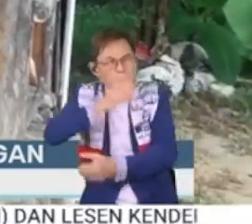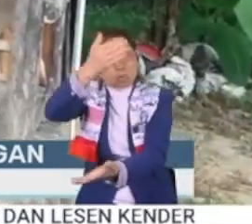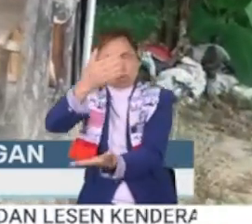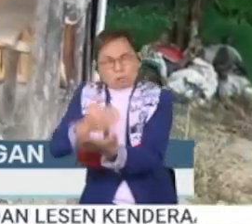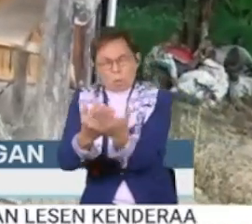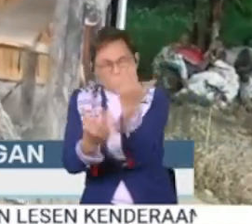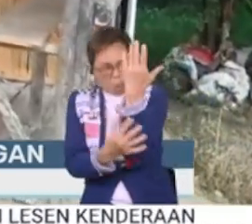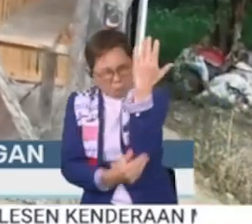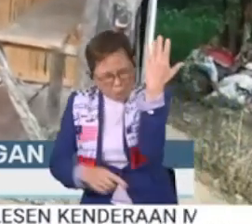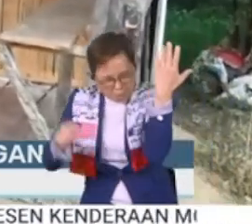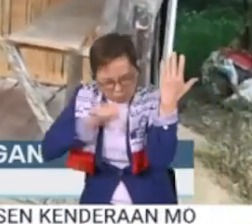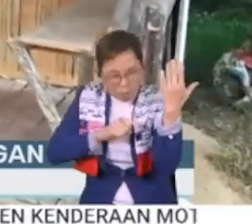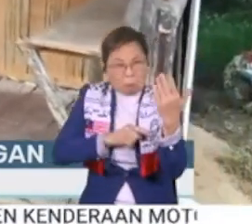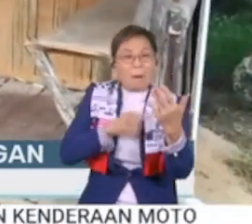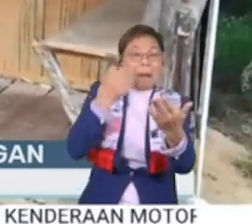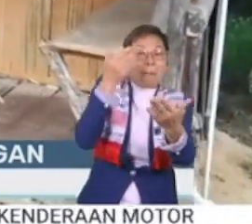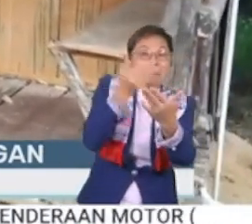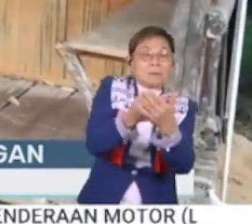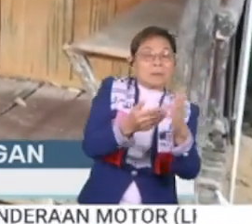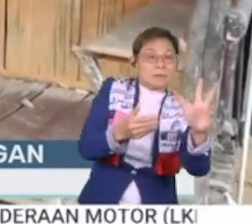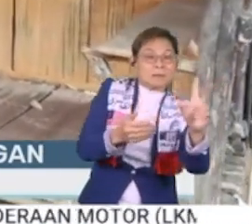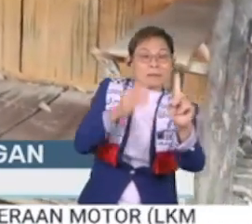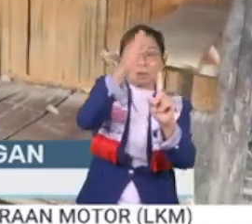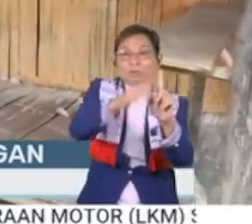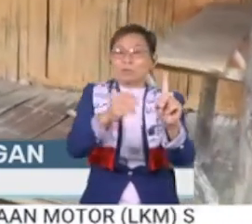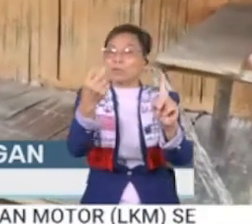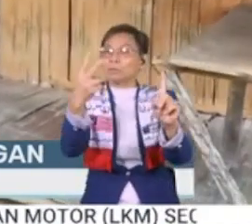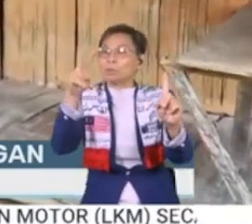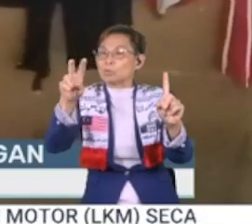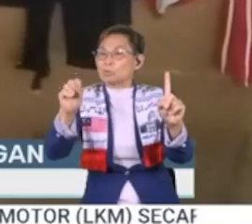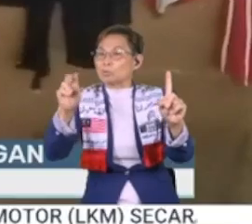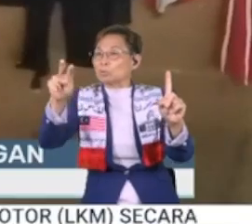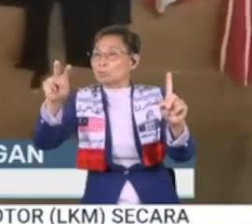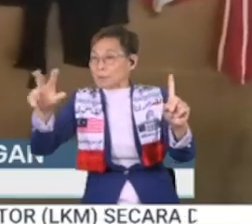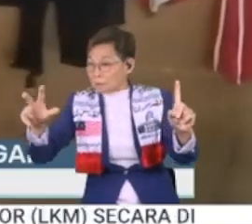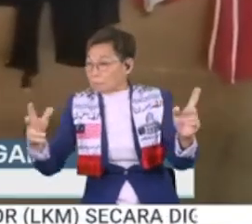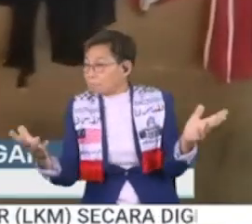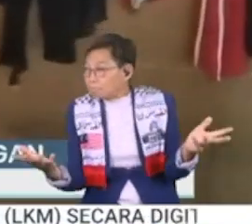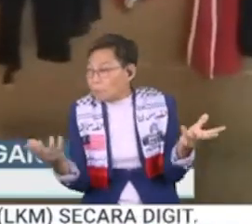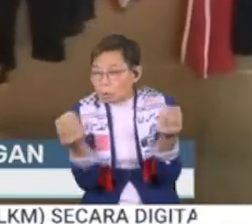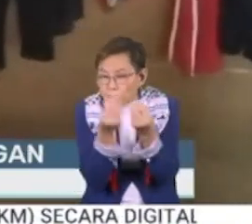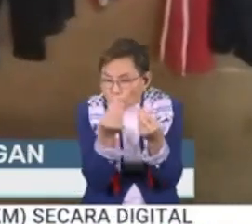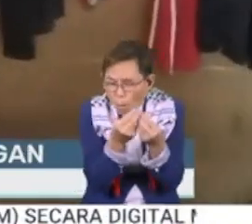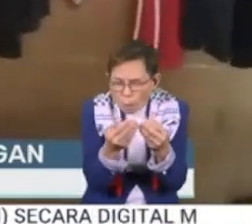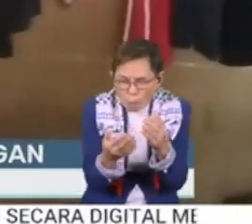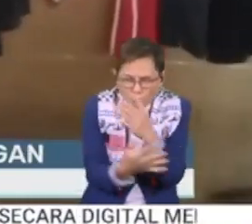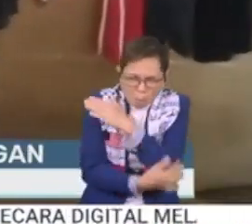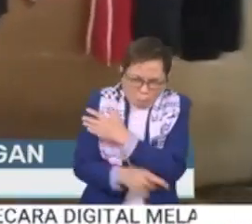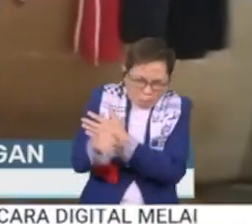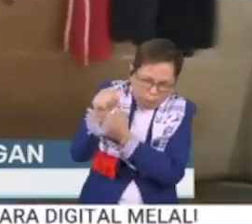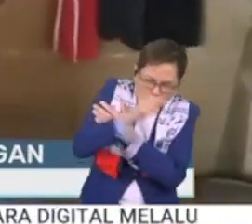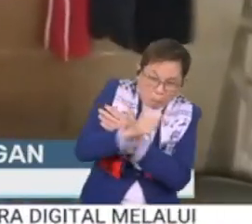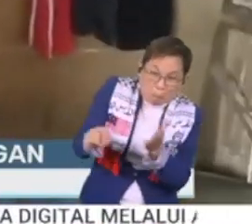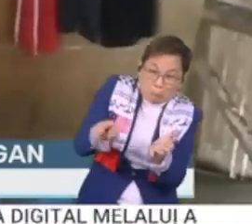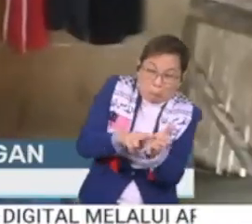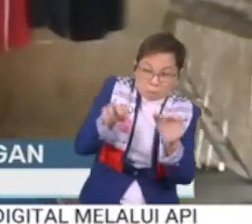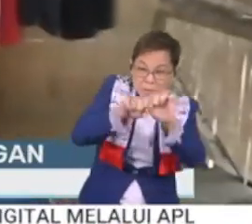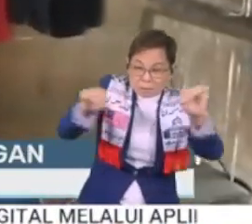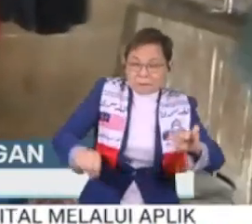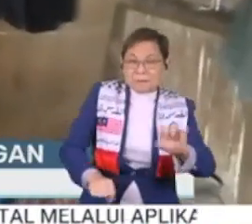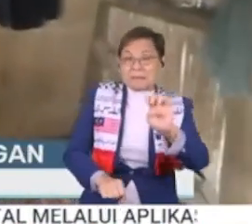miskin Tegar menjelang 31 disember 2023 antaranya jumlah miskin Tegar yang berdaftar dalam sistem